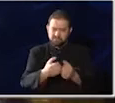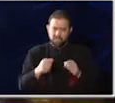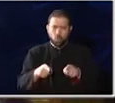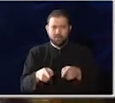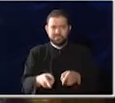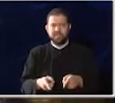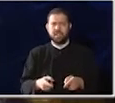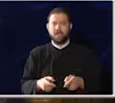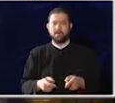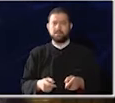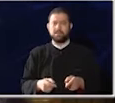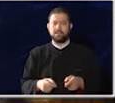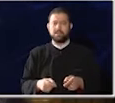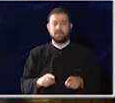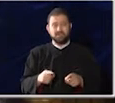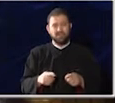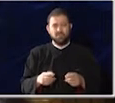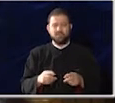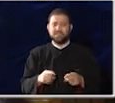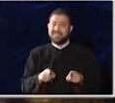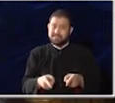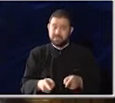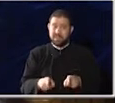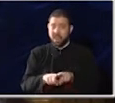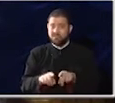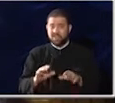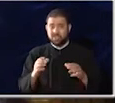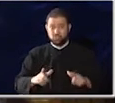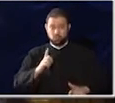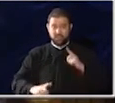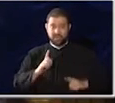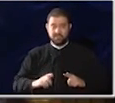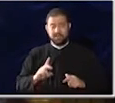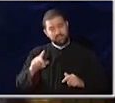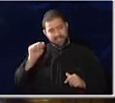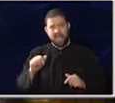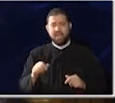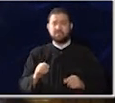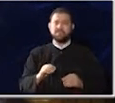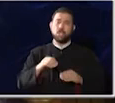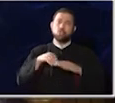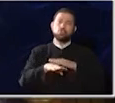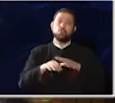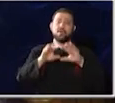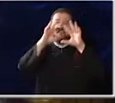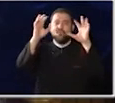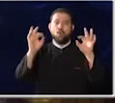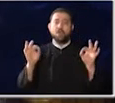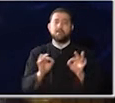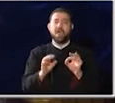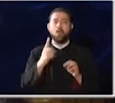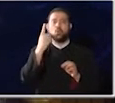unei suferințe, vă referiți? Inclusiv ispita sub forma unei suferințe. Orice lucru care